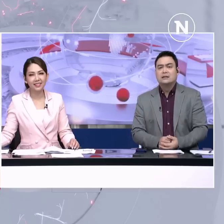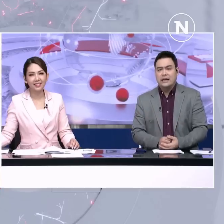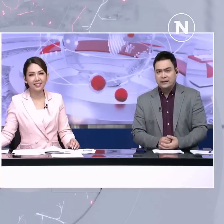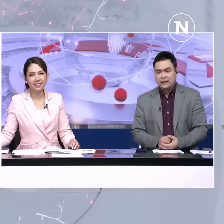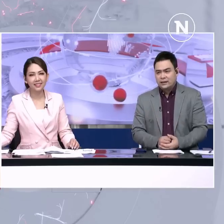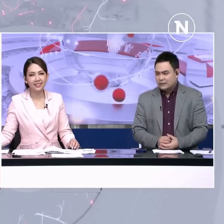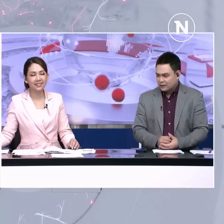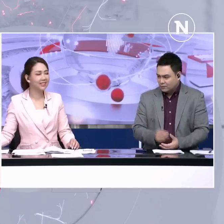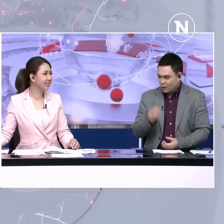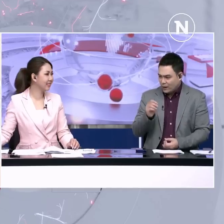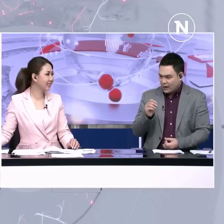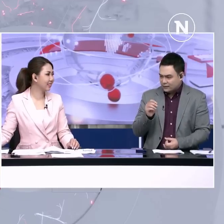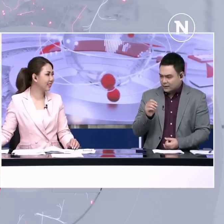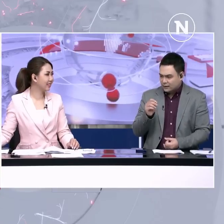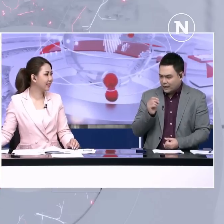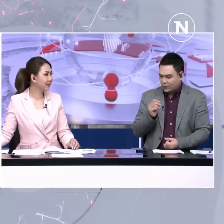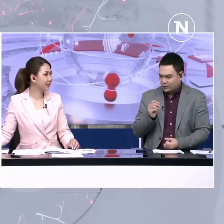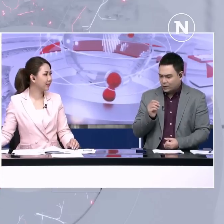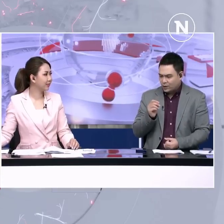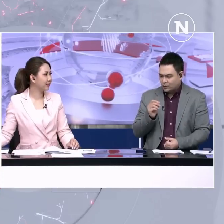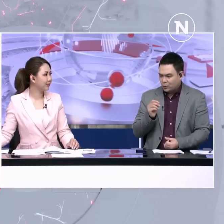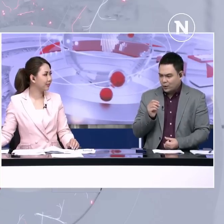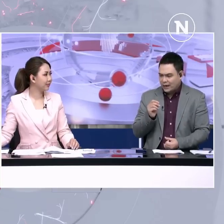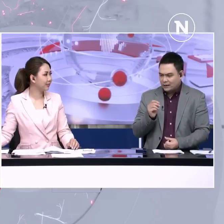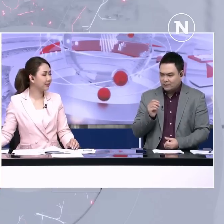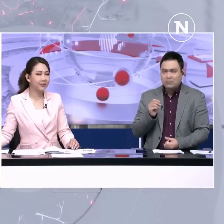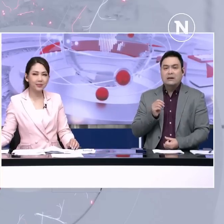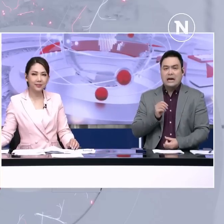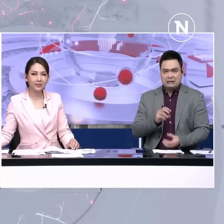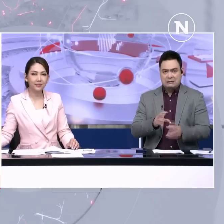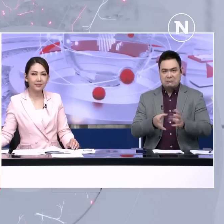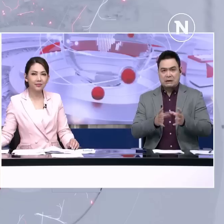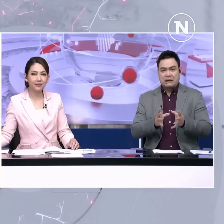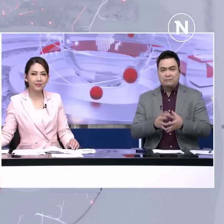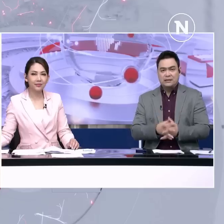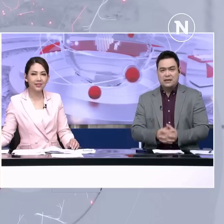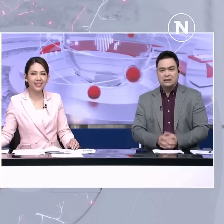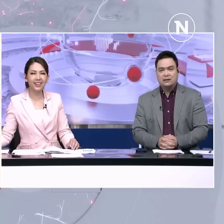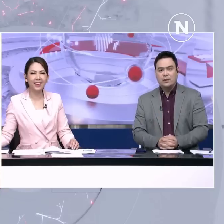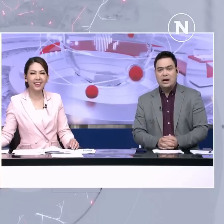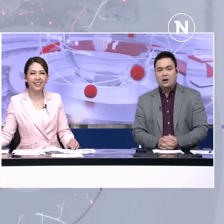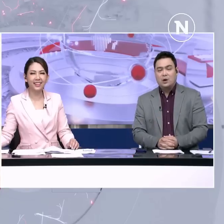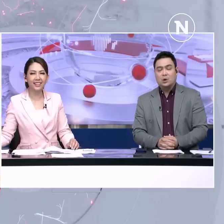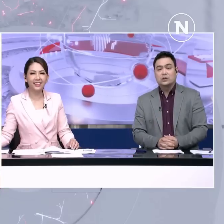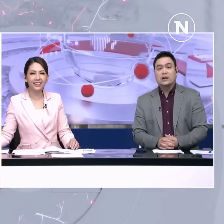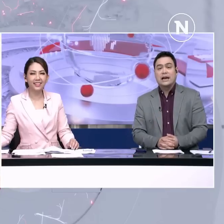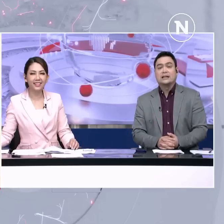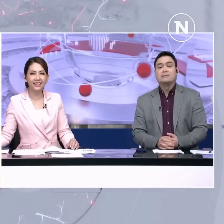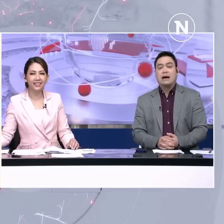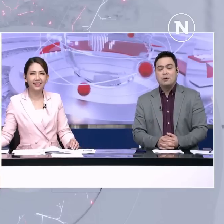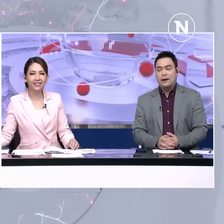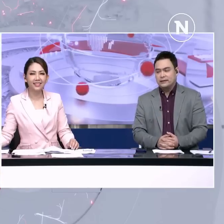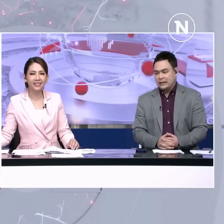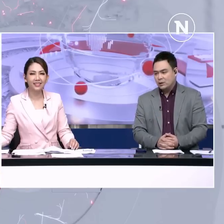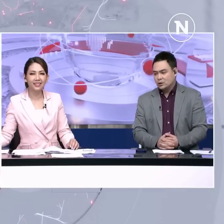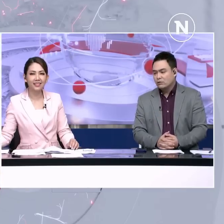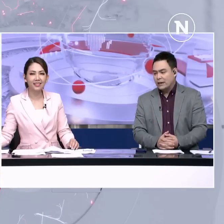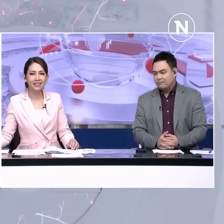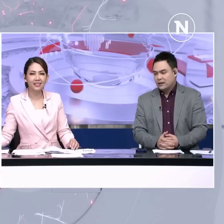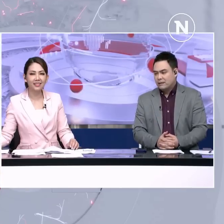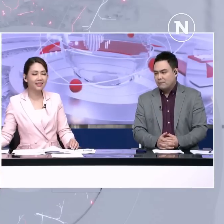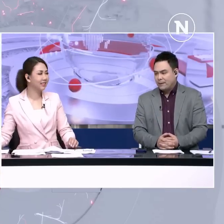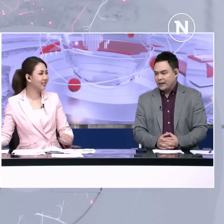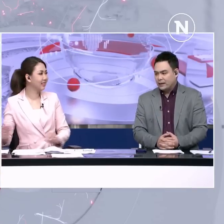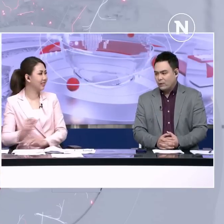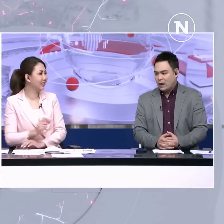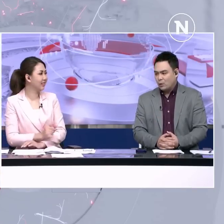กทำงานเหนื่อยแต่ต้องบอกว่าหลายคนก็รอดูว่าเมื่อไหร่ประเด็นมันจะเรียกว่าร้อนแรงขึ้นมาเพราะปกติเขาก็ต้อง